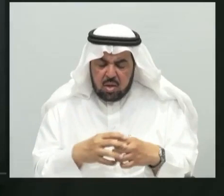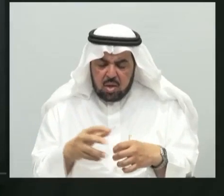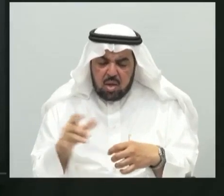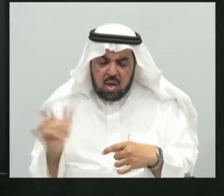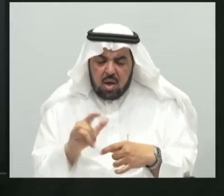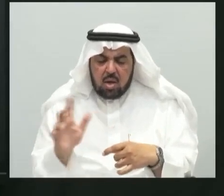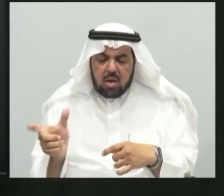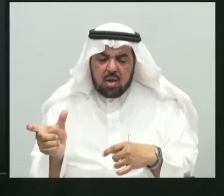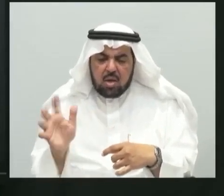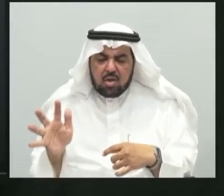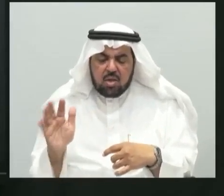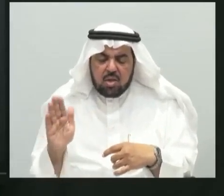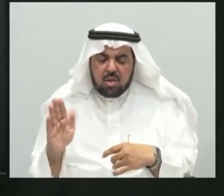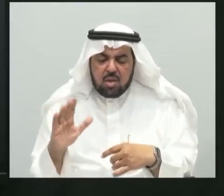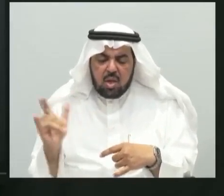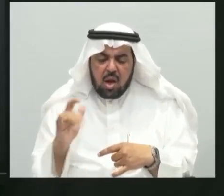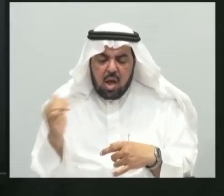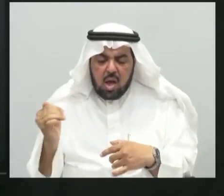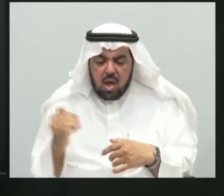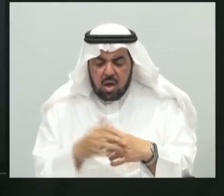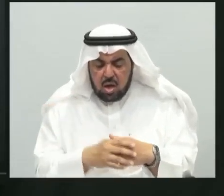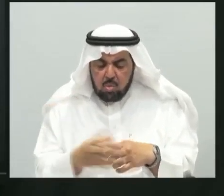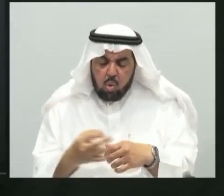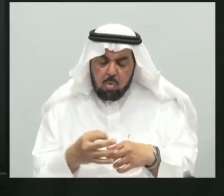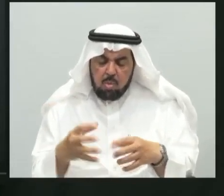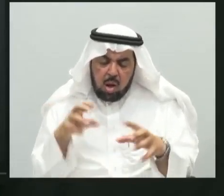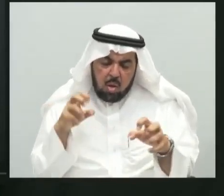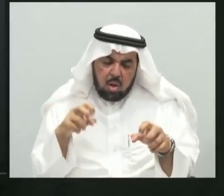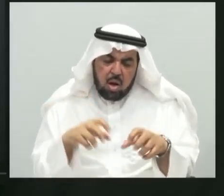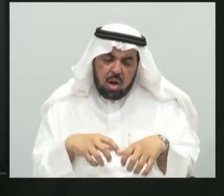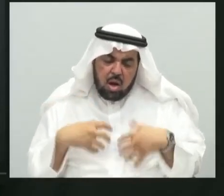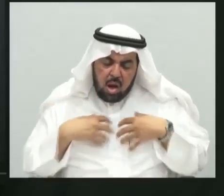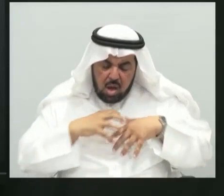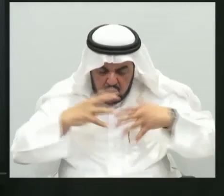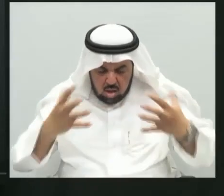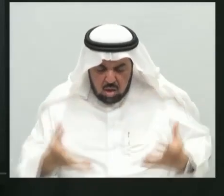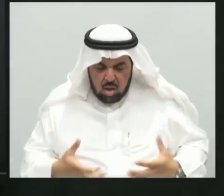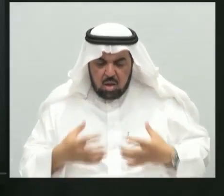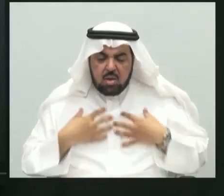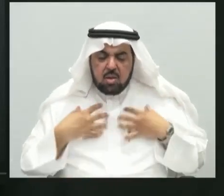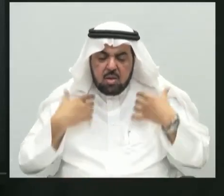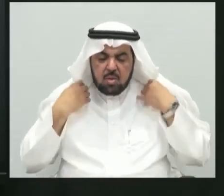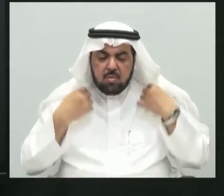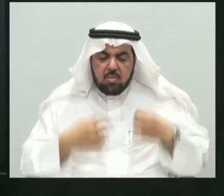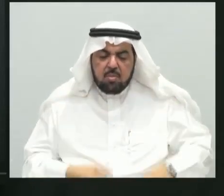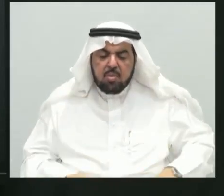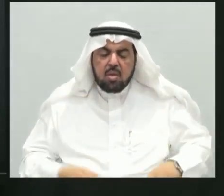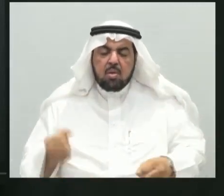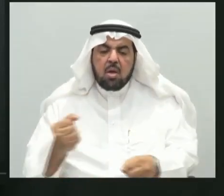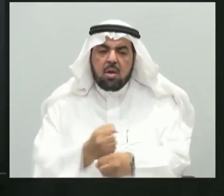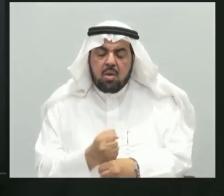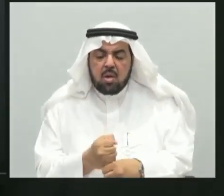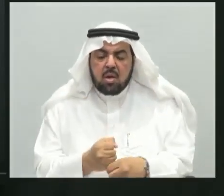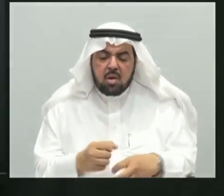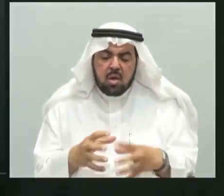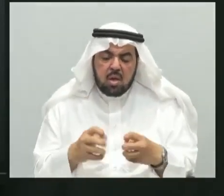عمليه الانسلاخ مهمه جدا للحيوانات التي لها هيكل خارجي فماذا يمكن ان يحدث اذا